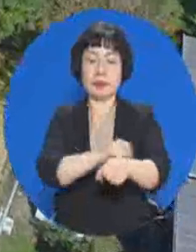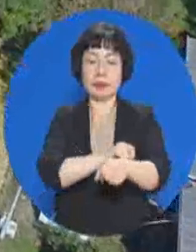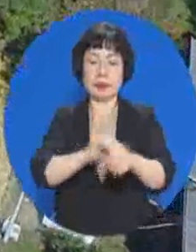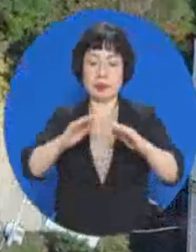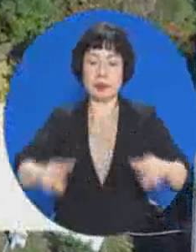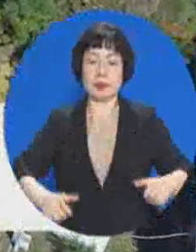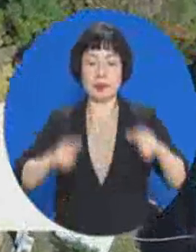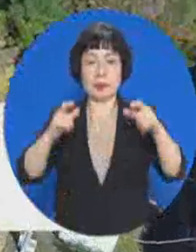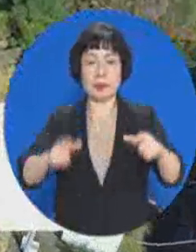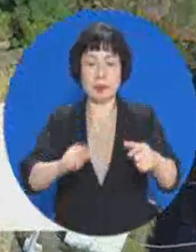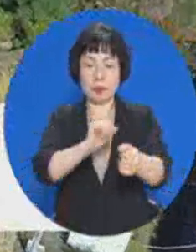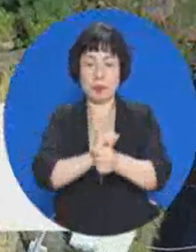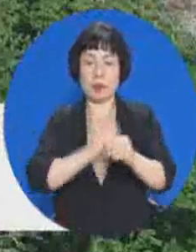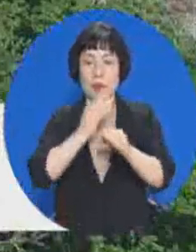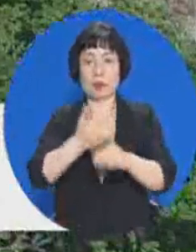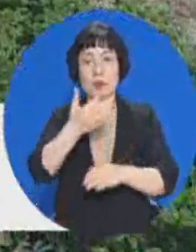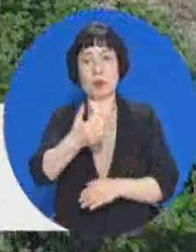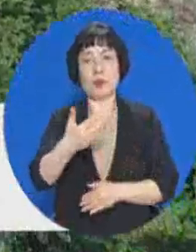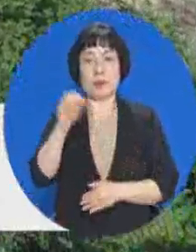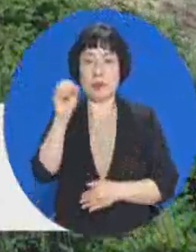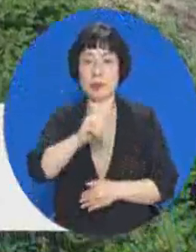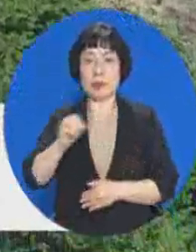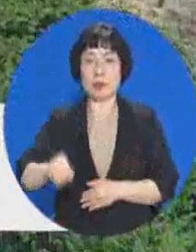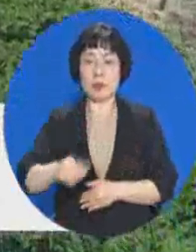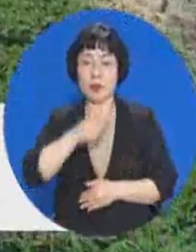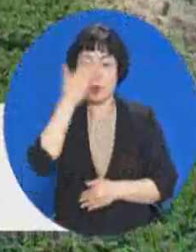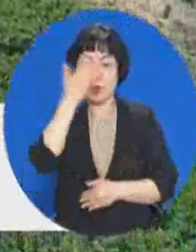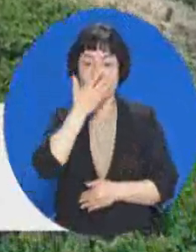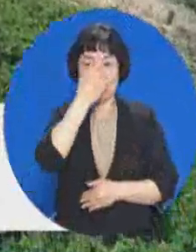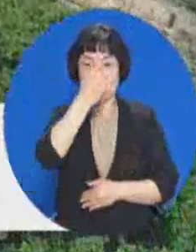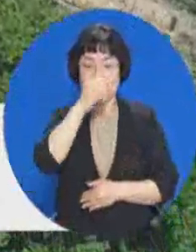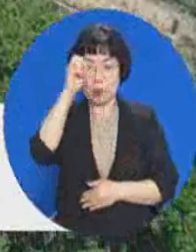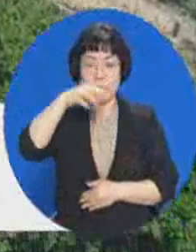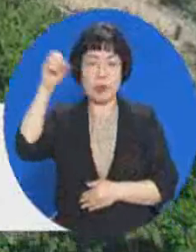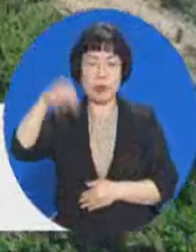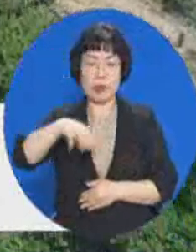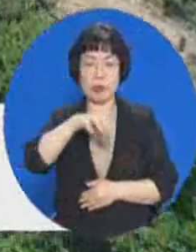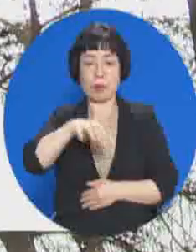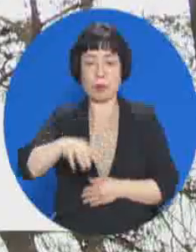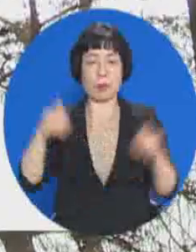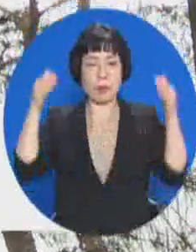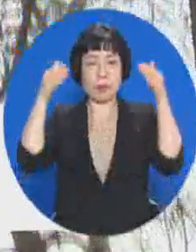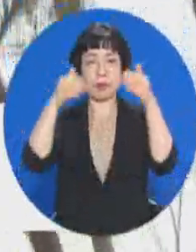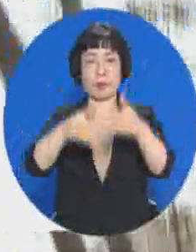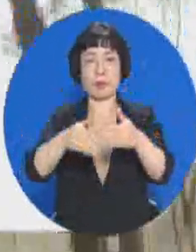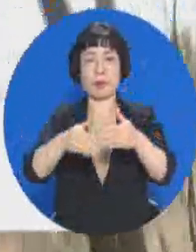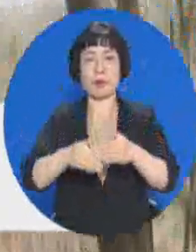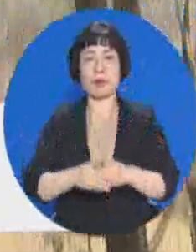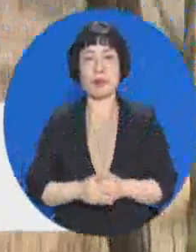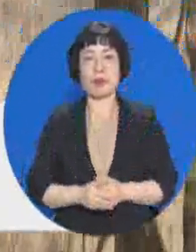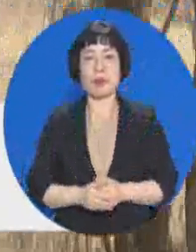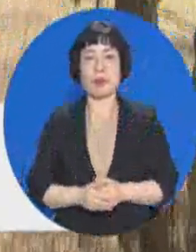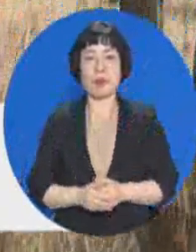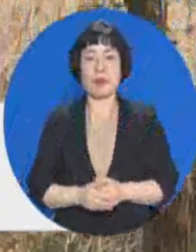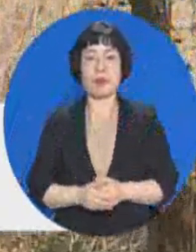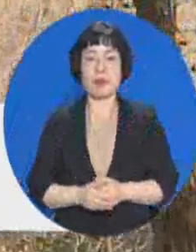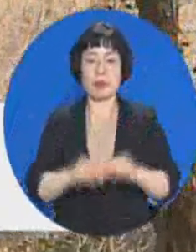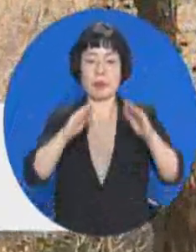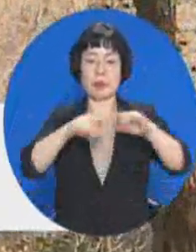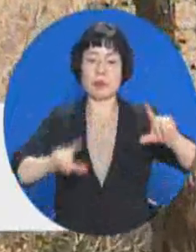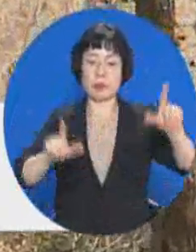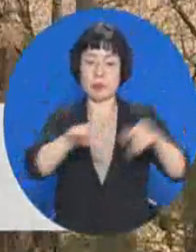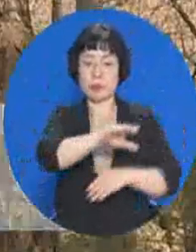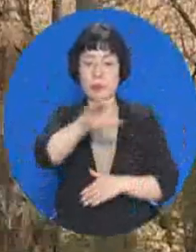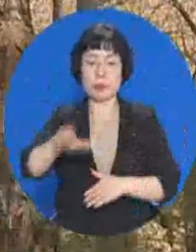도내 감염목 가운데 98%가 여수와 순천, 광양 지역으로 집중되고 있습니다. 전남